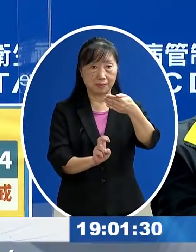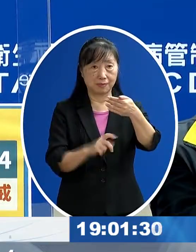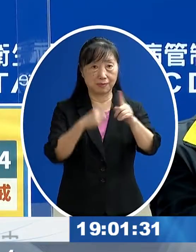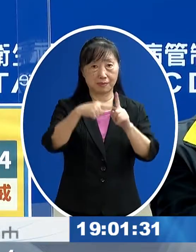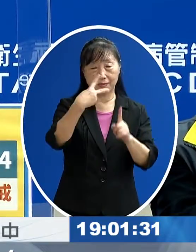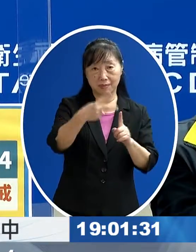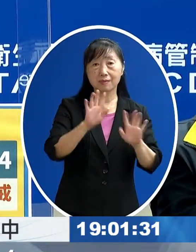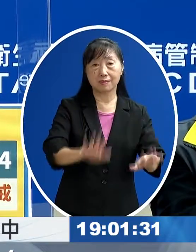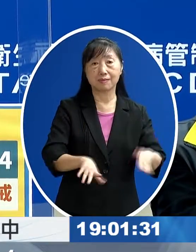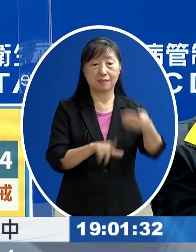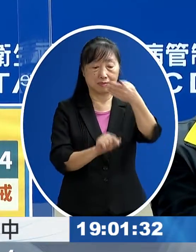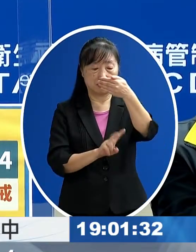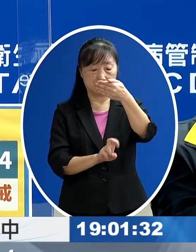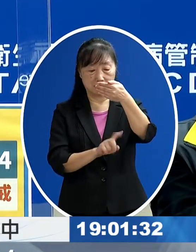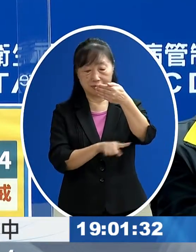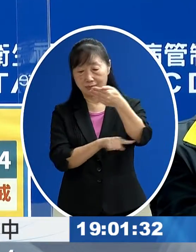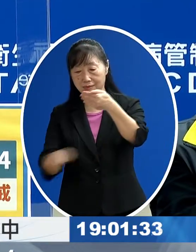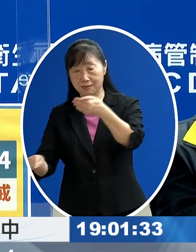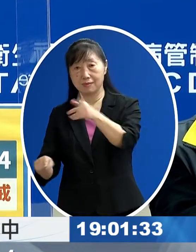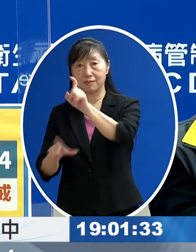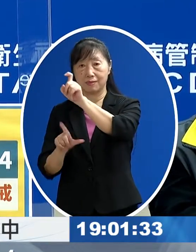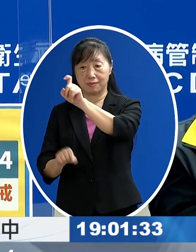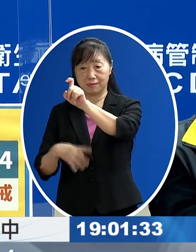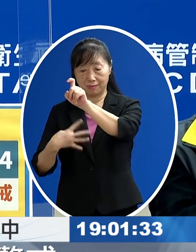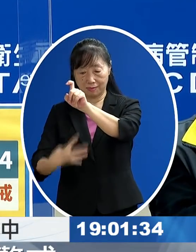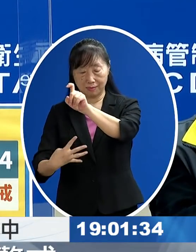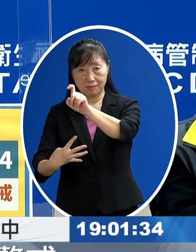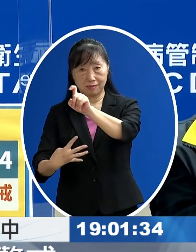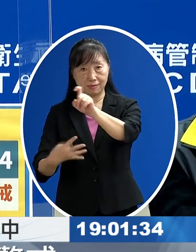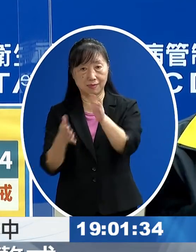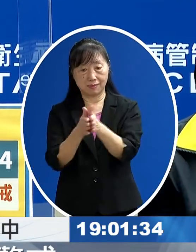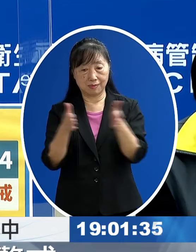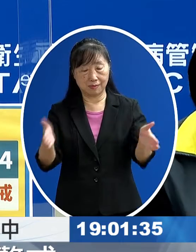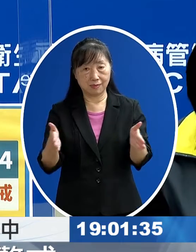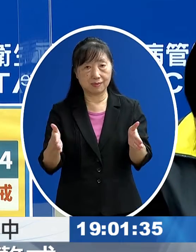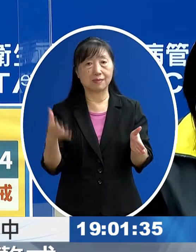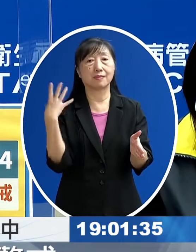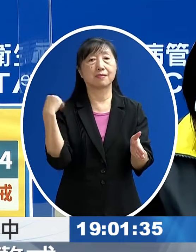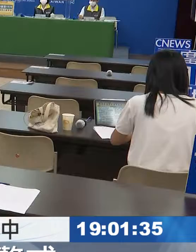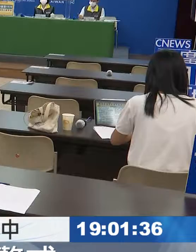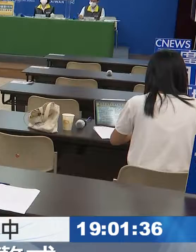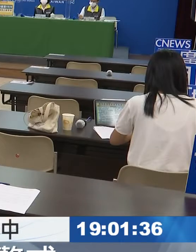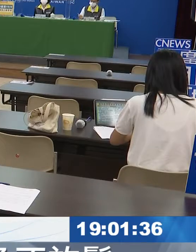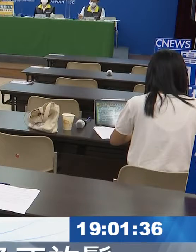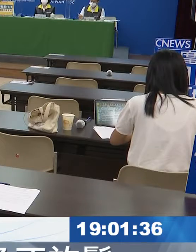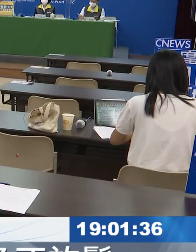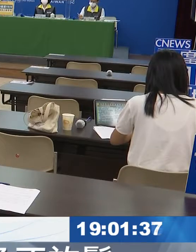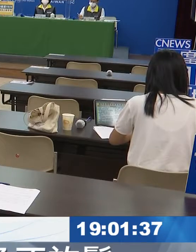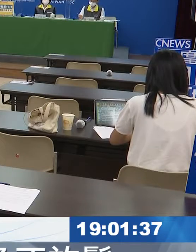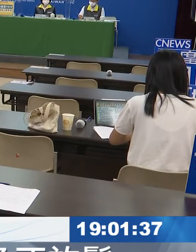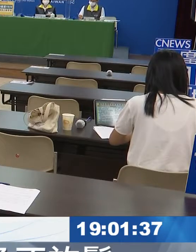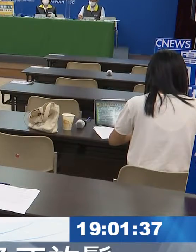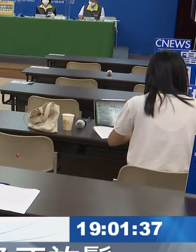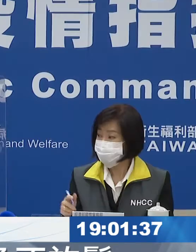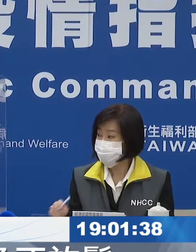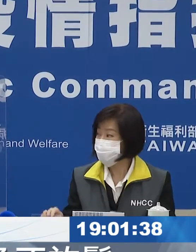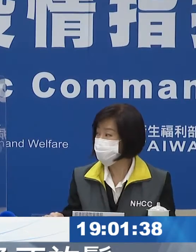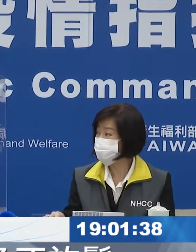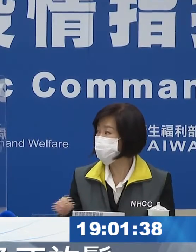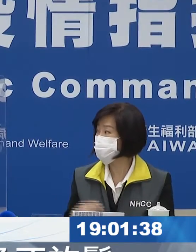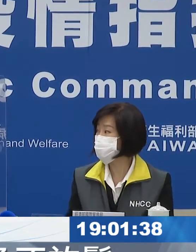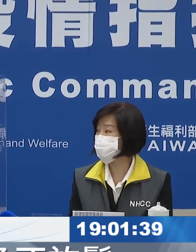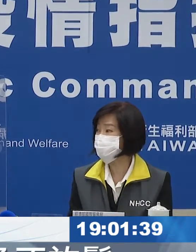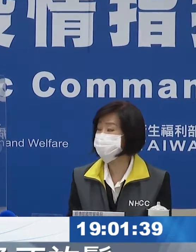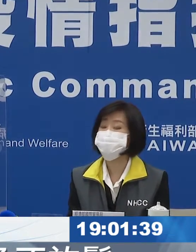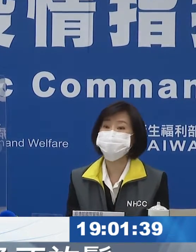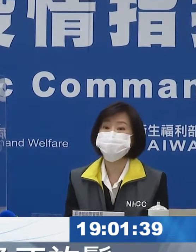从9月21号起到10月4号，那全国维持二级的警戒。 中秋连假期间宣布二级警戒再延